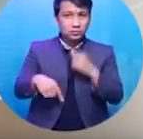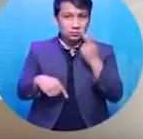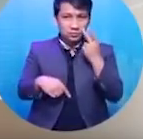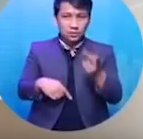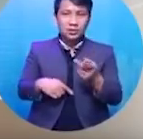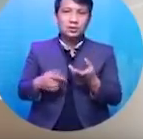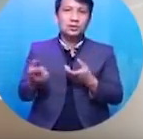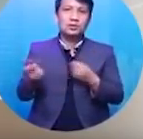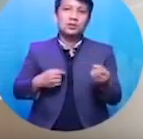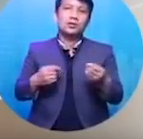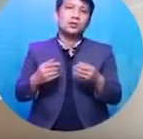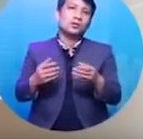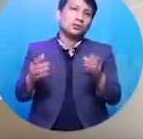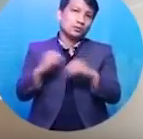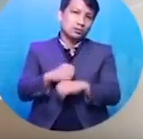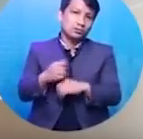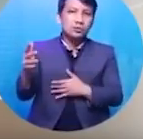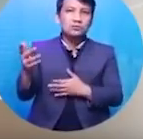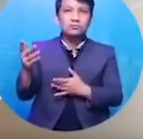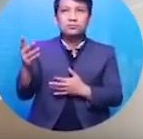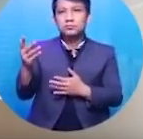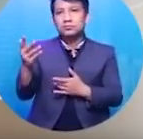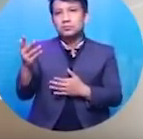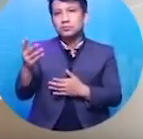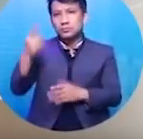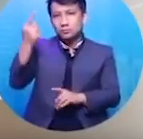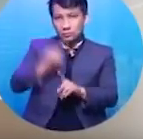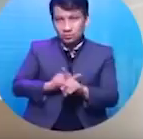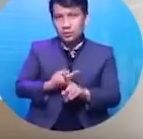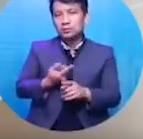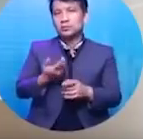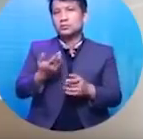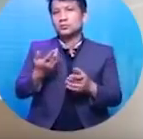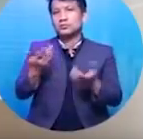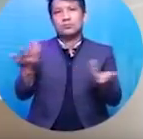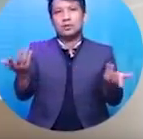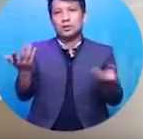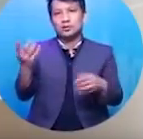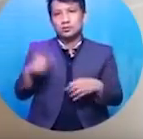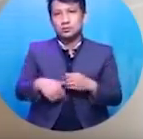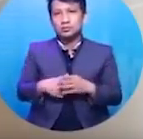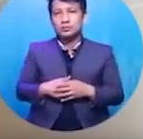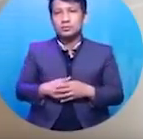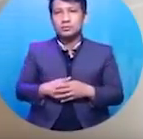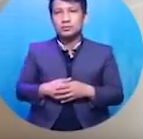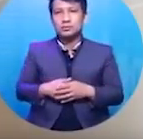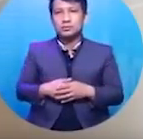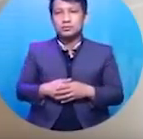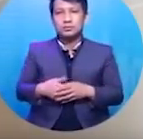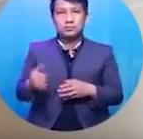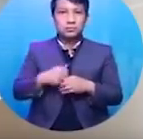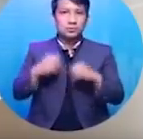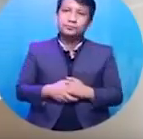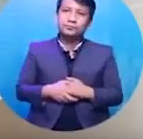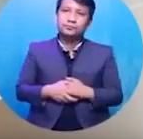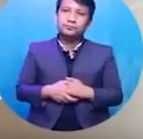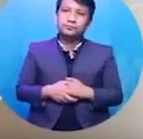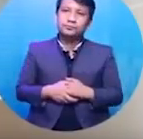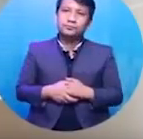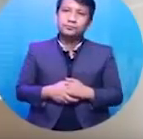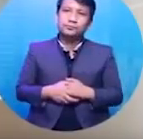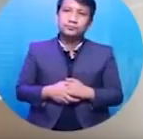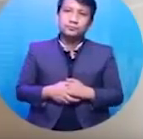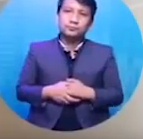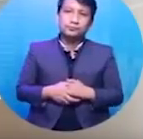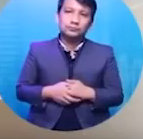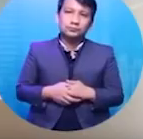Pero after, mga 1 month yata, wala pa eh, nakasundo ulit yung mag-asawa. Base doon